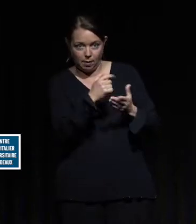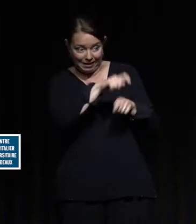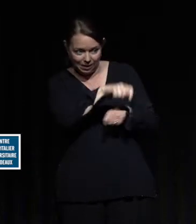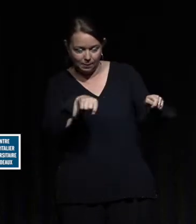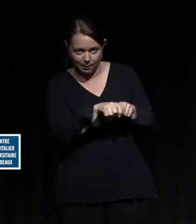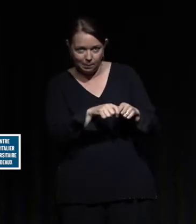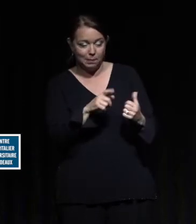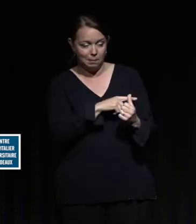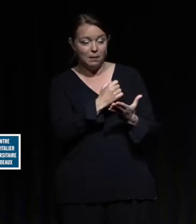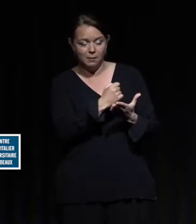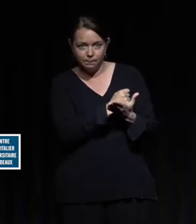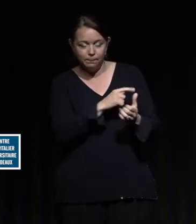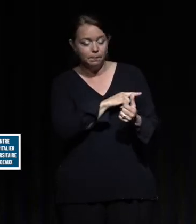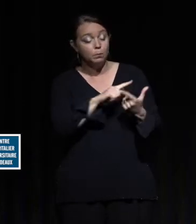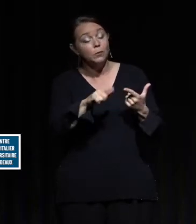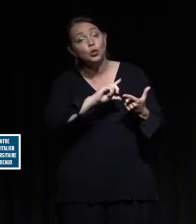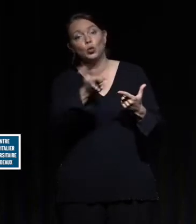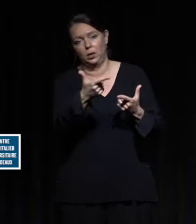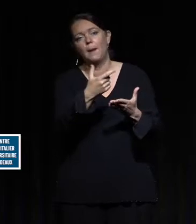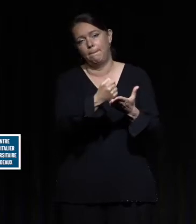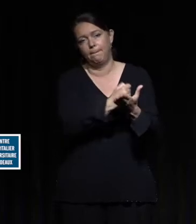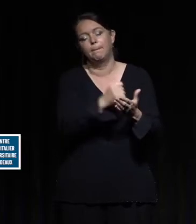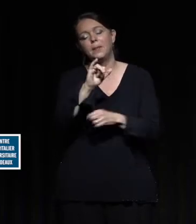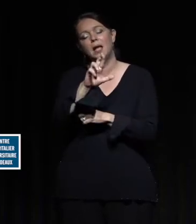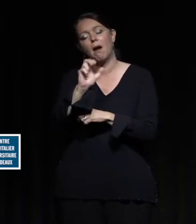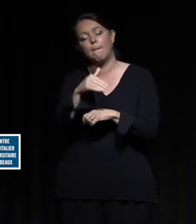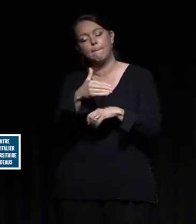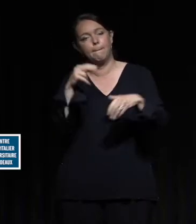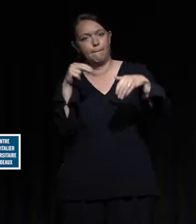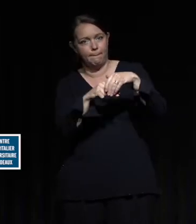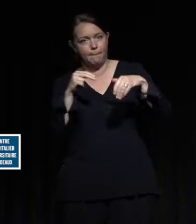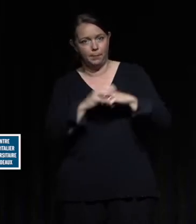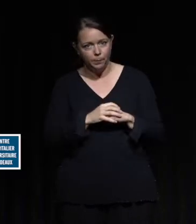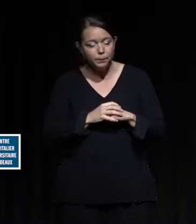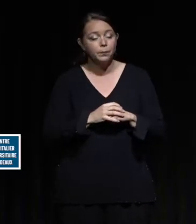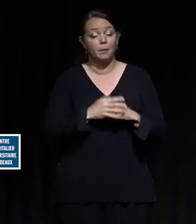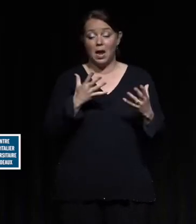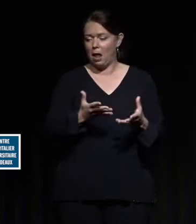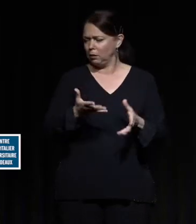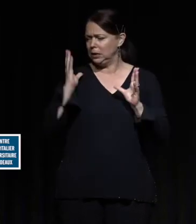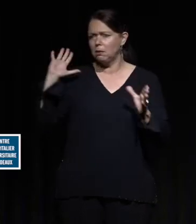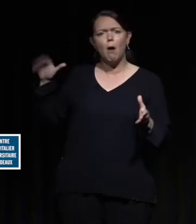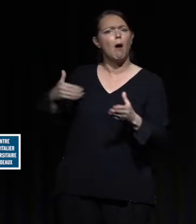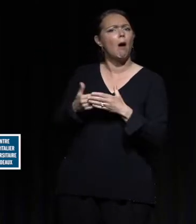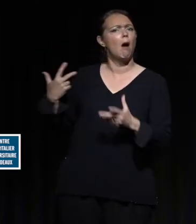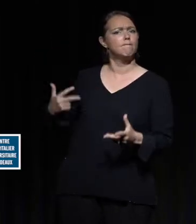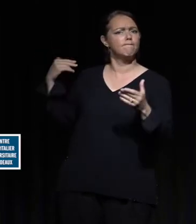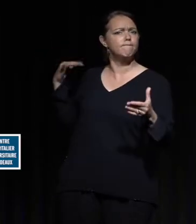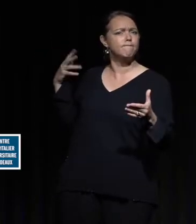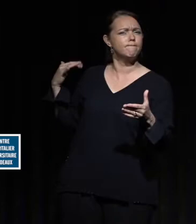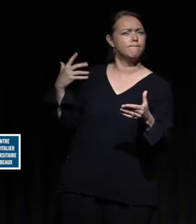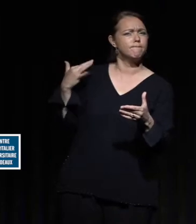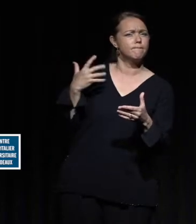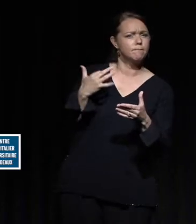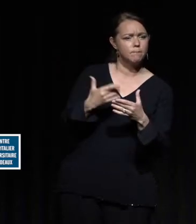examen de deuxième intention qu'on pratique quand même beaucoup, qui est l'IRM. Et donc, dans cette dernière décennie, on part beaucoup